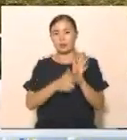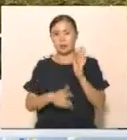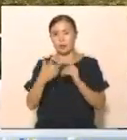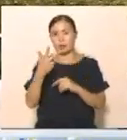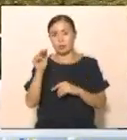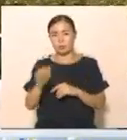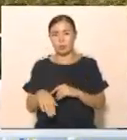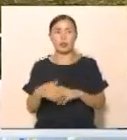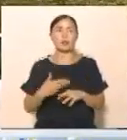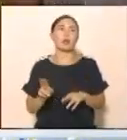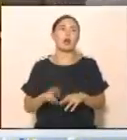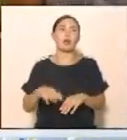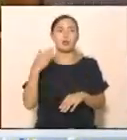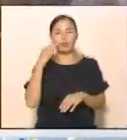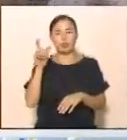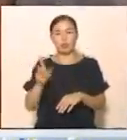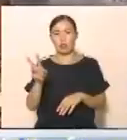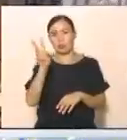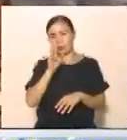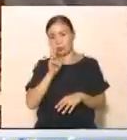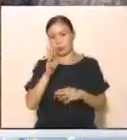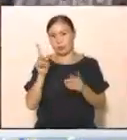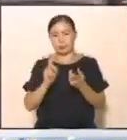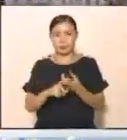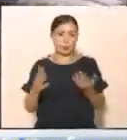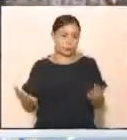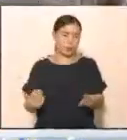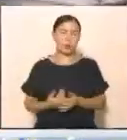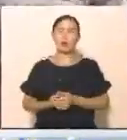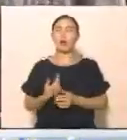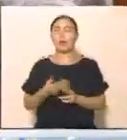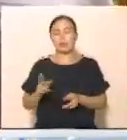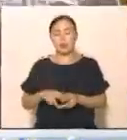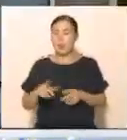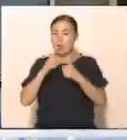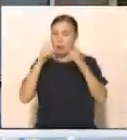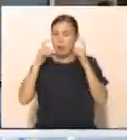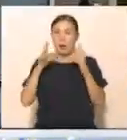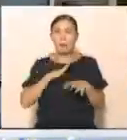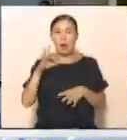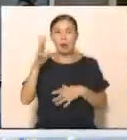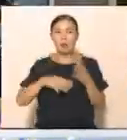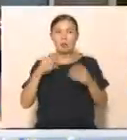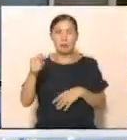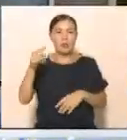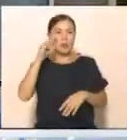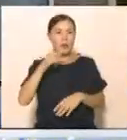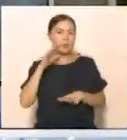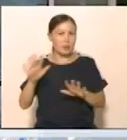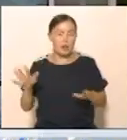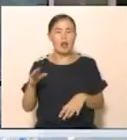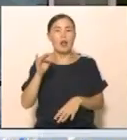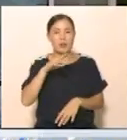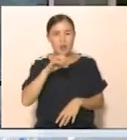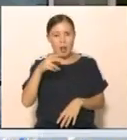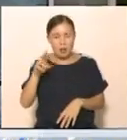теңгені құрайды. Бұл біреудің тұтас бір айлық еңбекақысына тең десе де болады. Маска тақпаған үшін ақша төлейтін тек қазақстандықтар ғана емес.